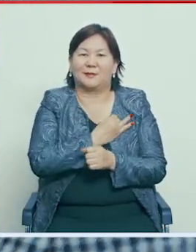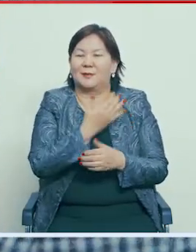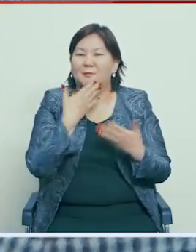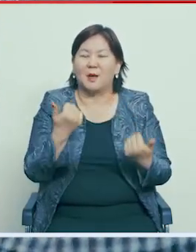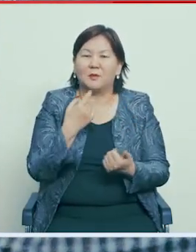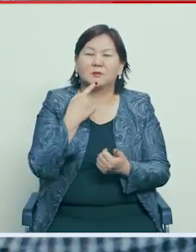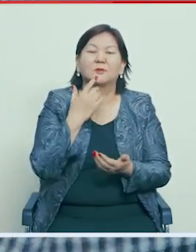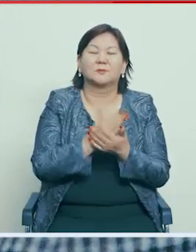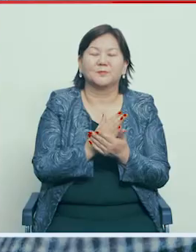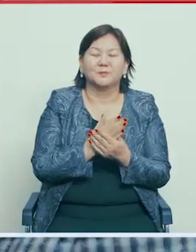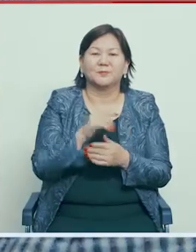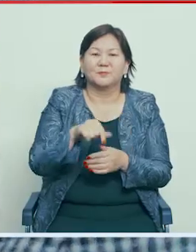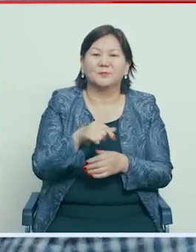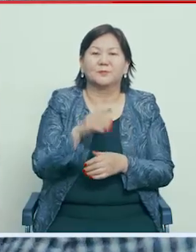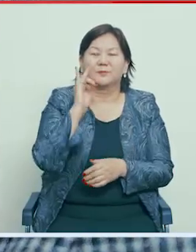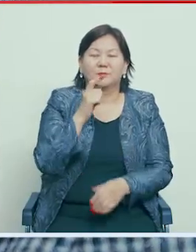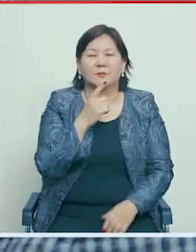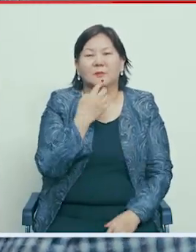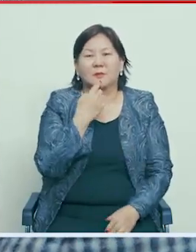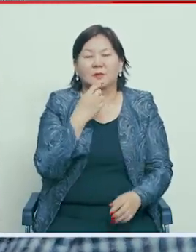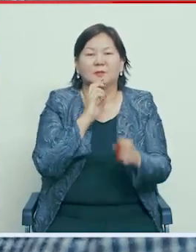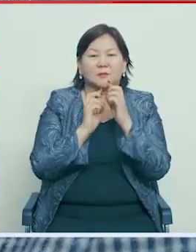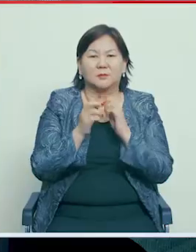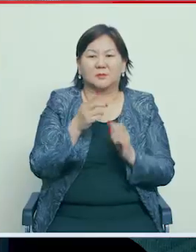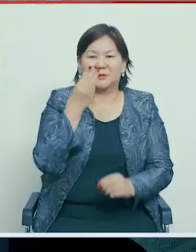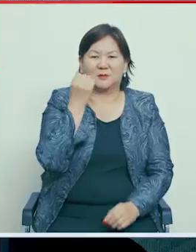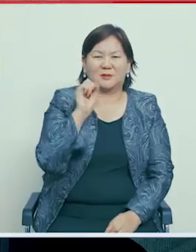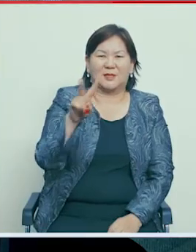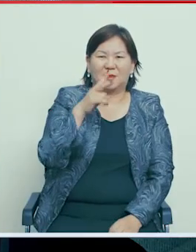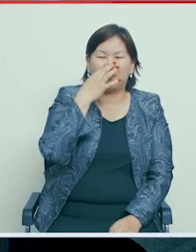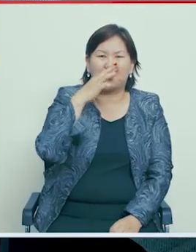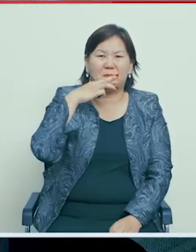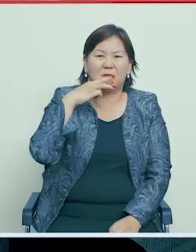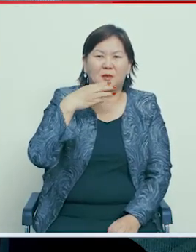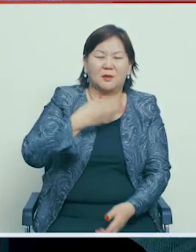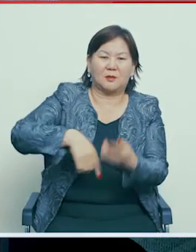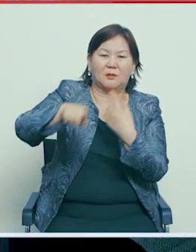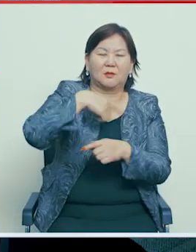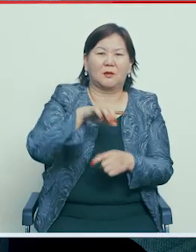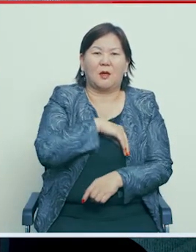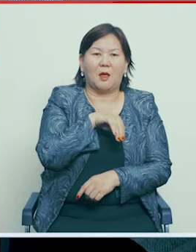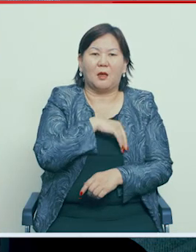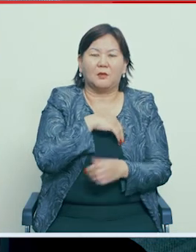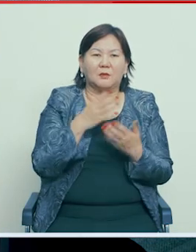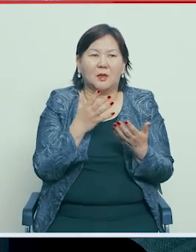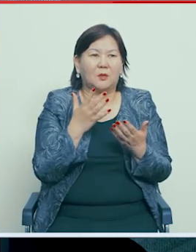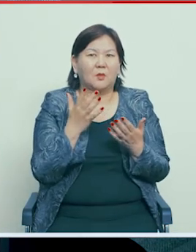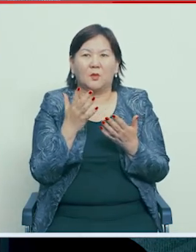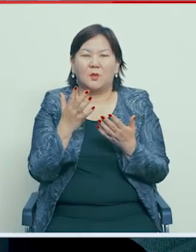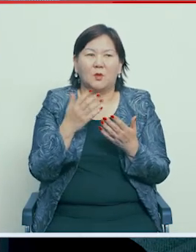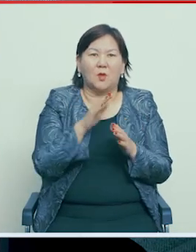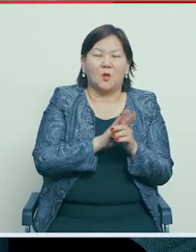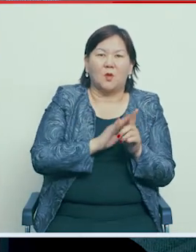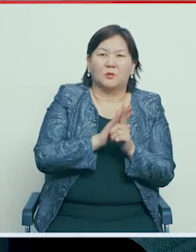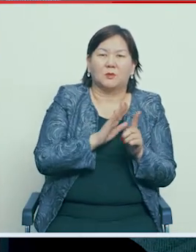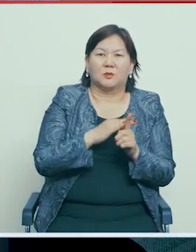байсан. Би тэгэл ингээд айгүй хөвгдөн тий шал буруу мэдээлэл өгөөл тэрнээс хойш бүр ингээл амар айгүйх ингээл өргөдөл